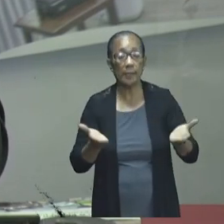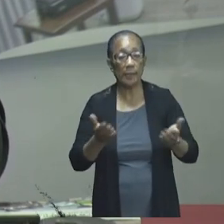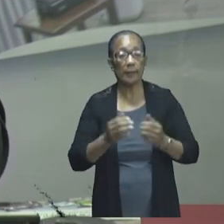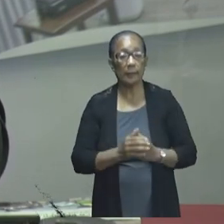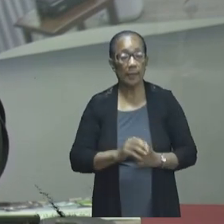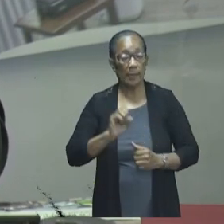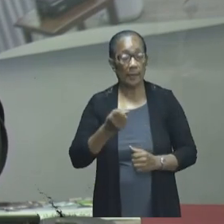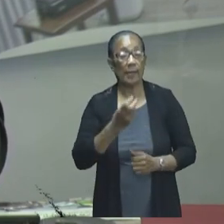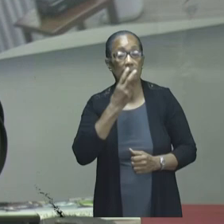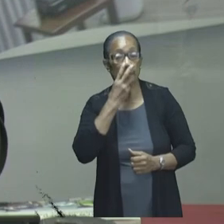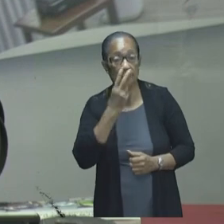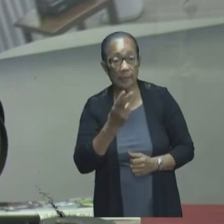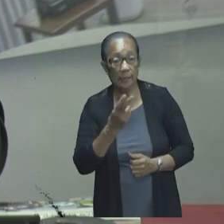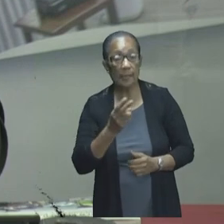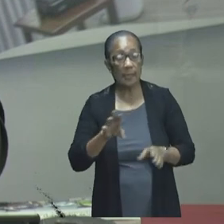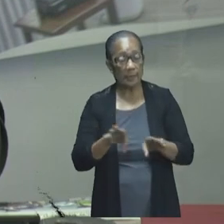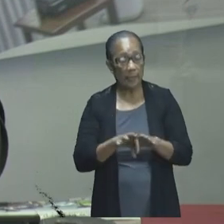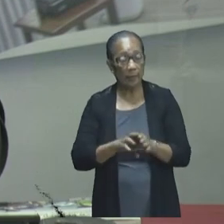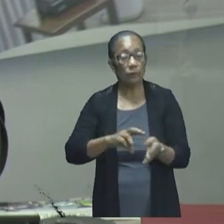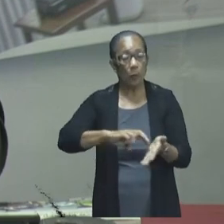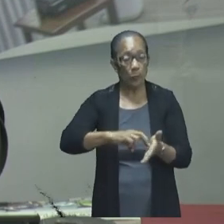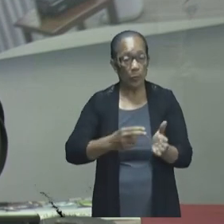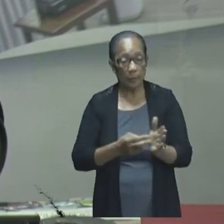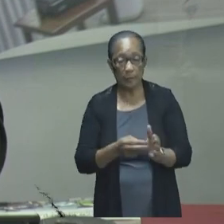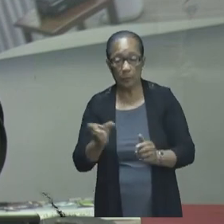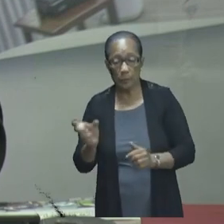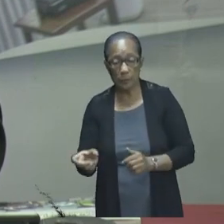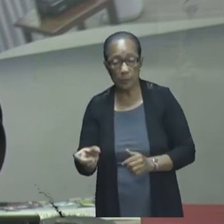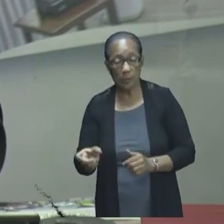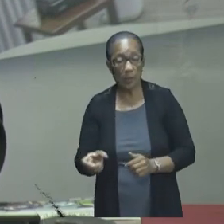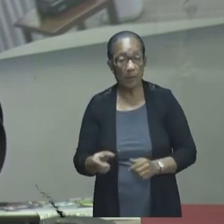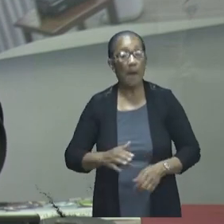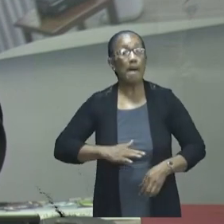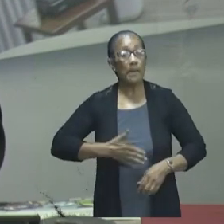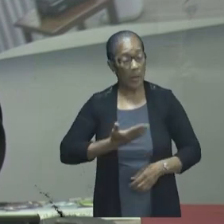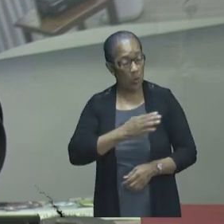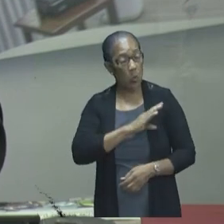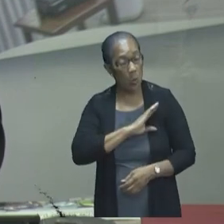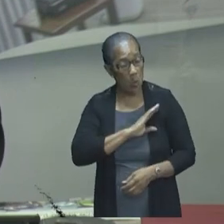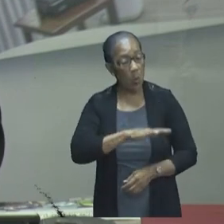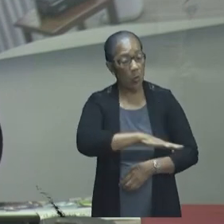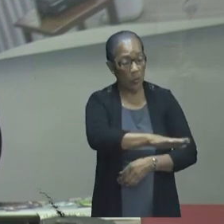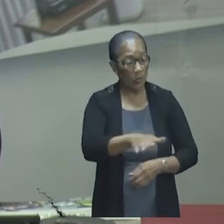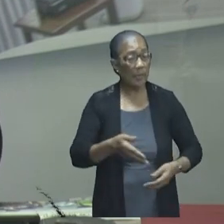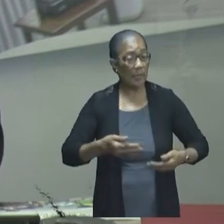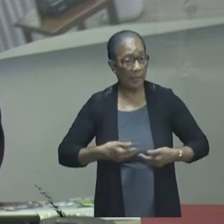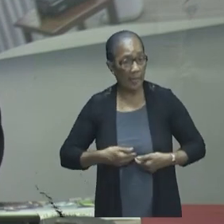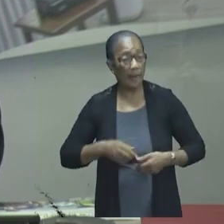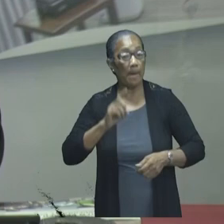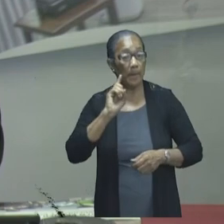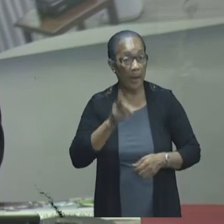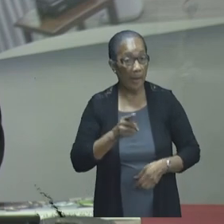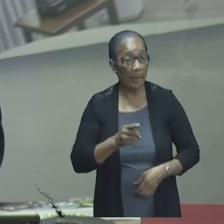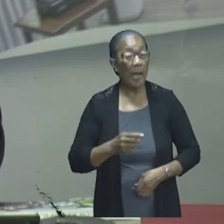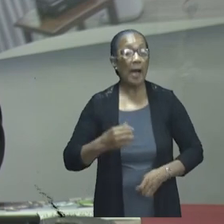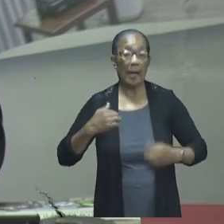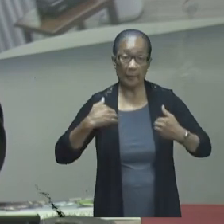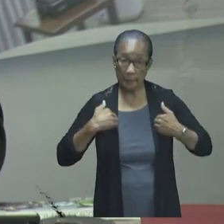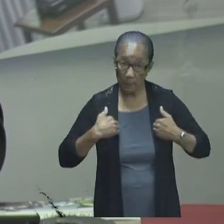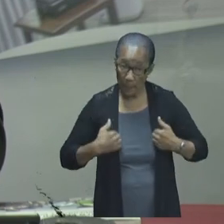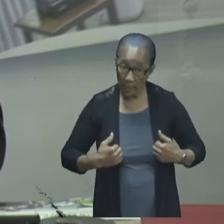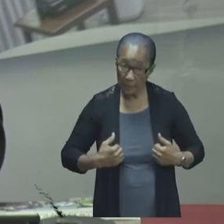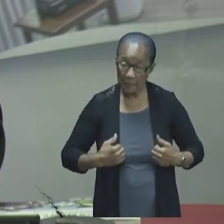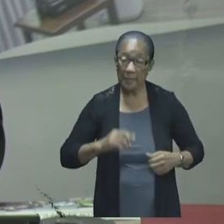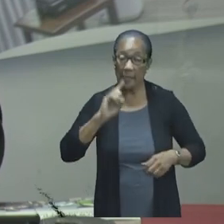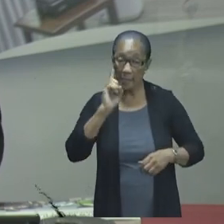zoals u zegt als politici graad hebben de jas nemo gekregen maar dat niet zo zijn de as personen zo lang wachten het niet krijgen het aan de personen